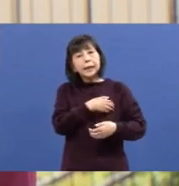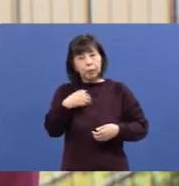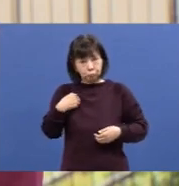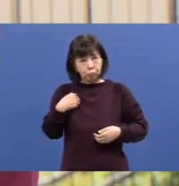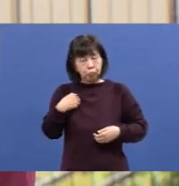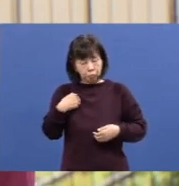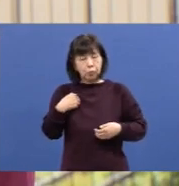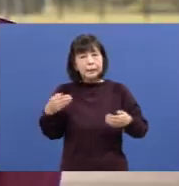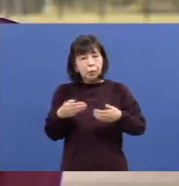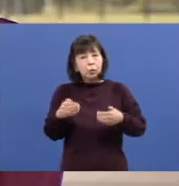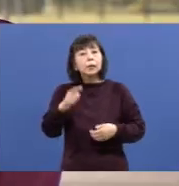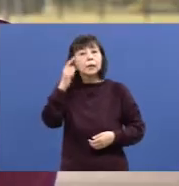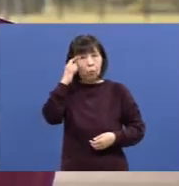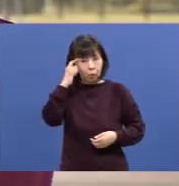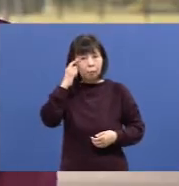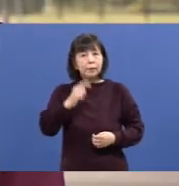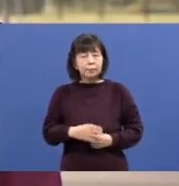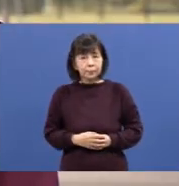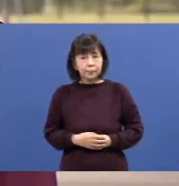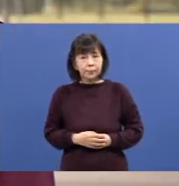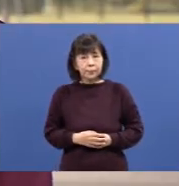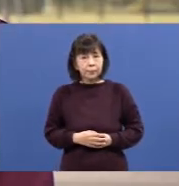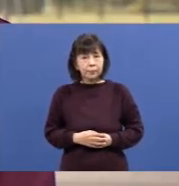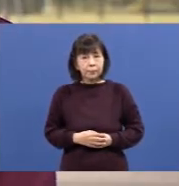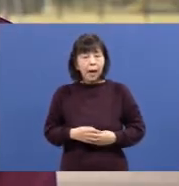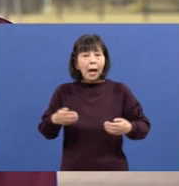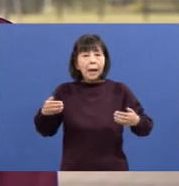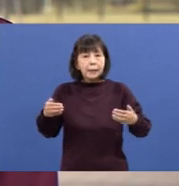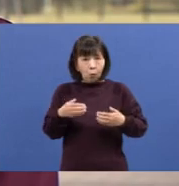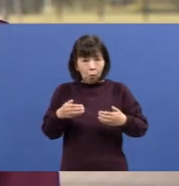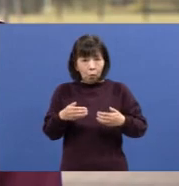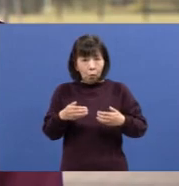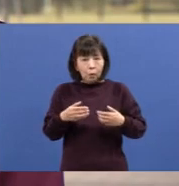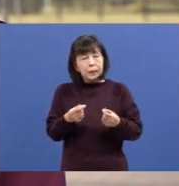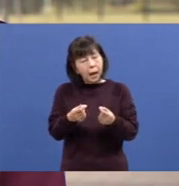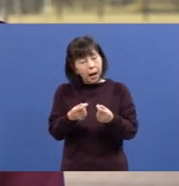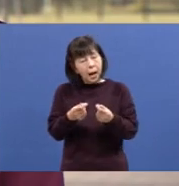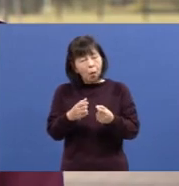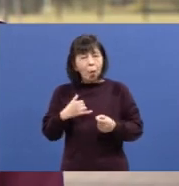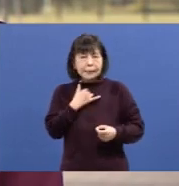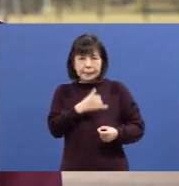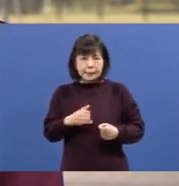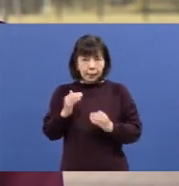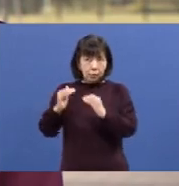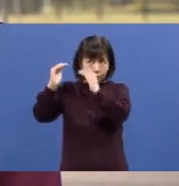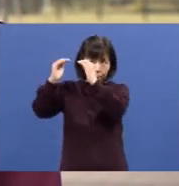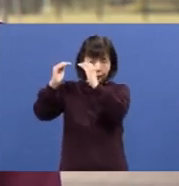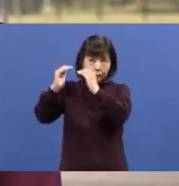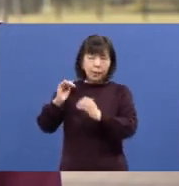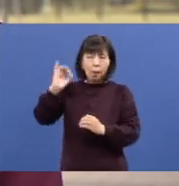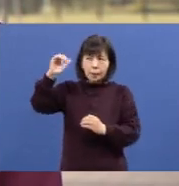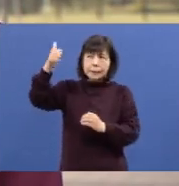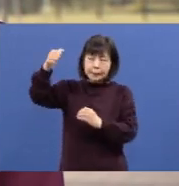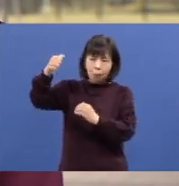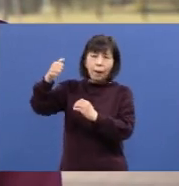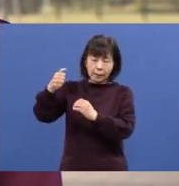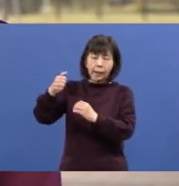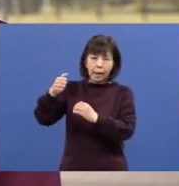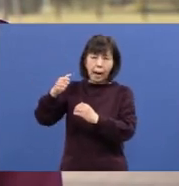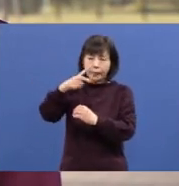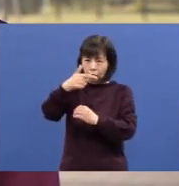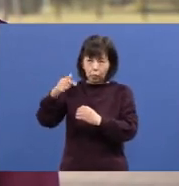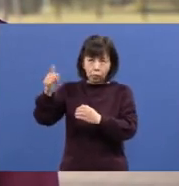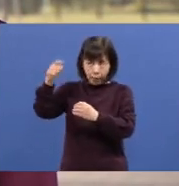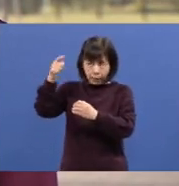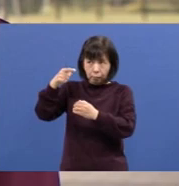。仕事をしていく中で人生の先輩である利用者様から